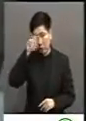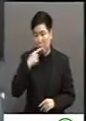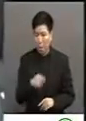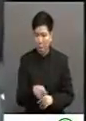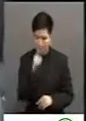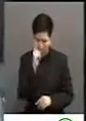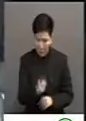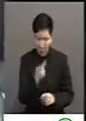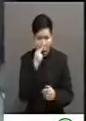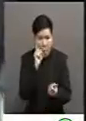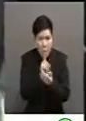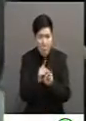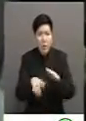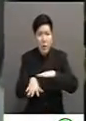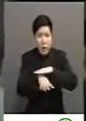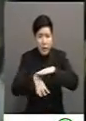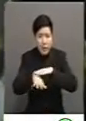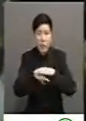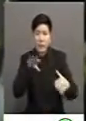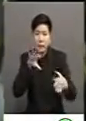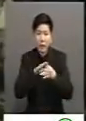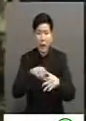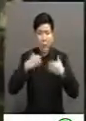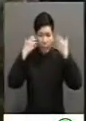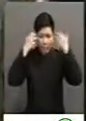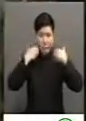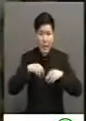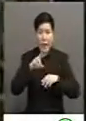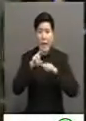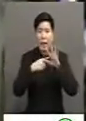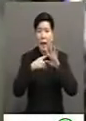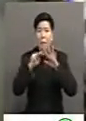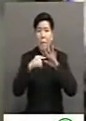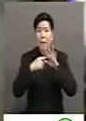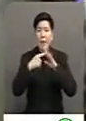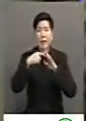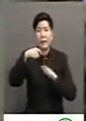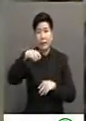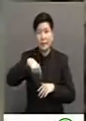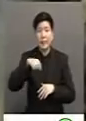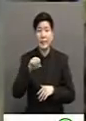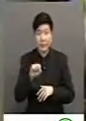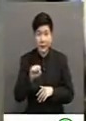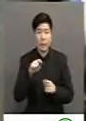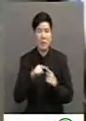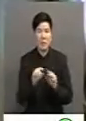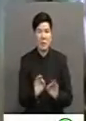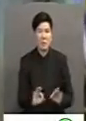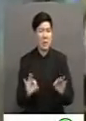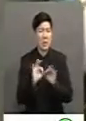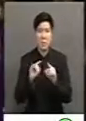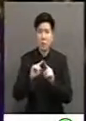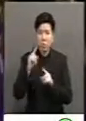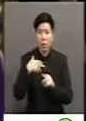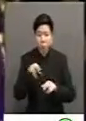กย่องว่าเป็นการค้นพบหลักฐานเกี่ยวกับฟาโรห์รามเสสชิ้นสำคัญที่สุดเท่าที่เคยมีค่ะแต่ปรากฏว่าหลังจ